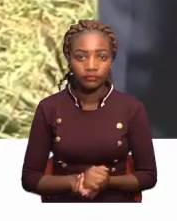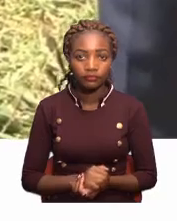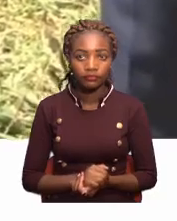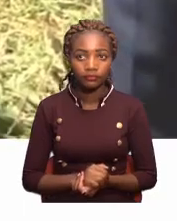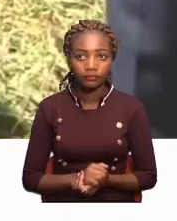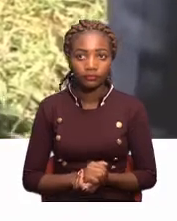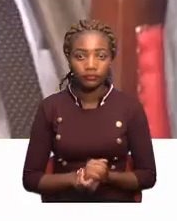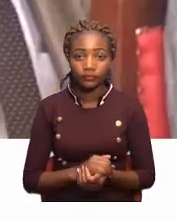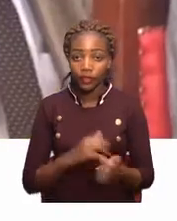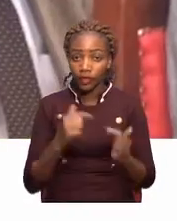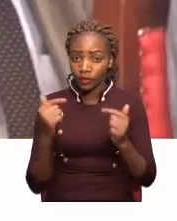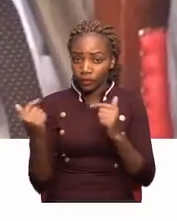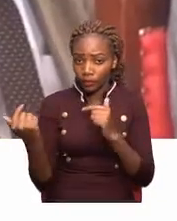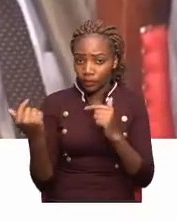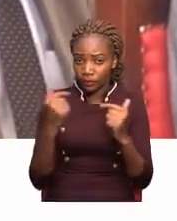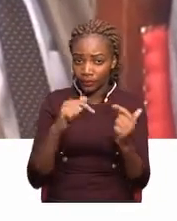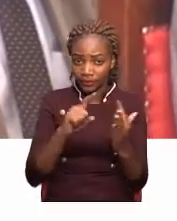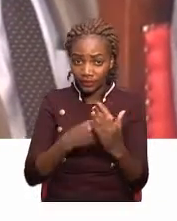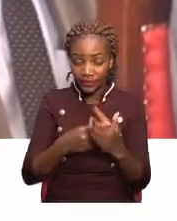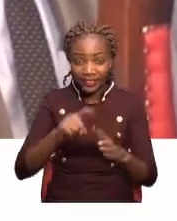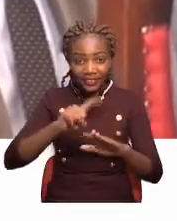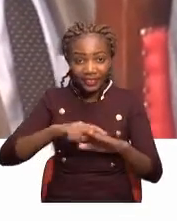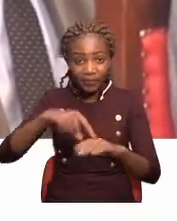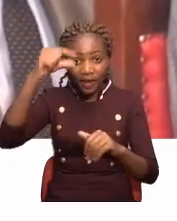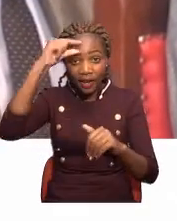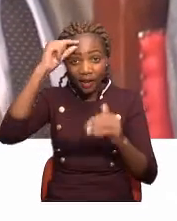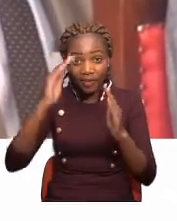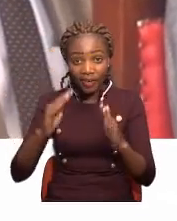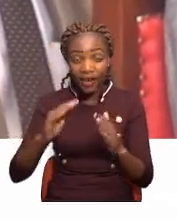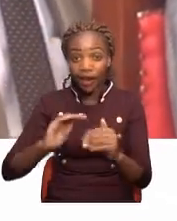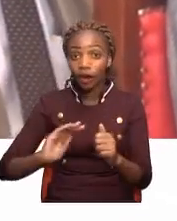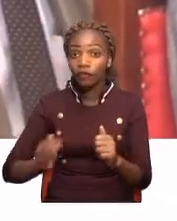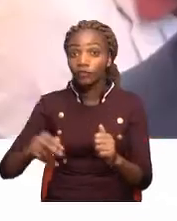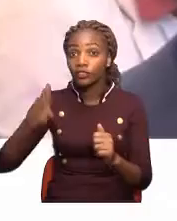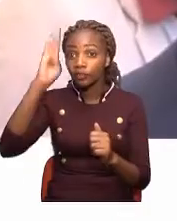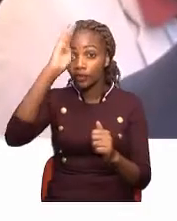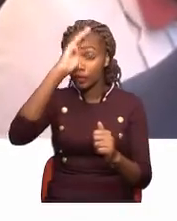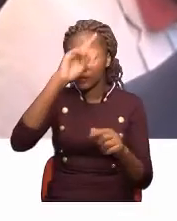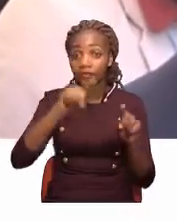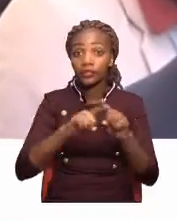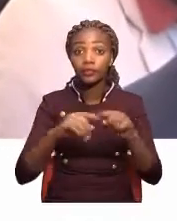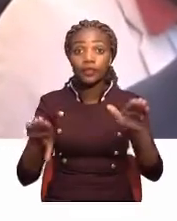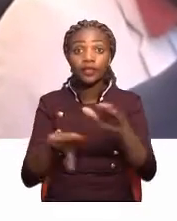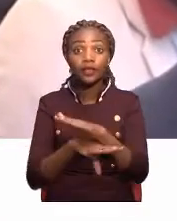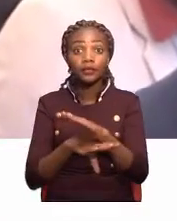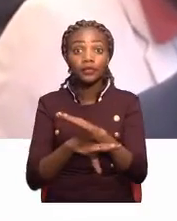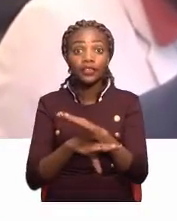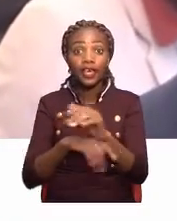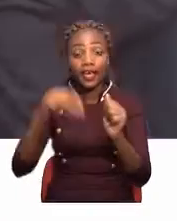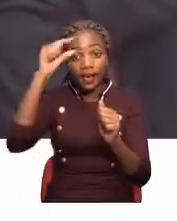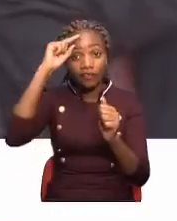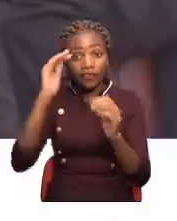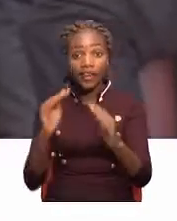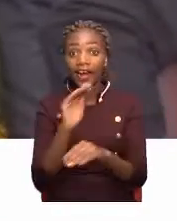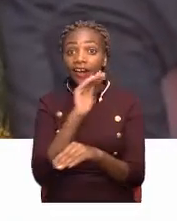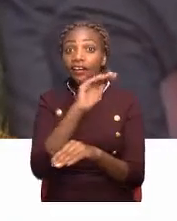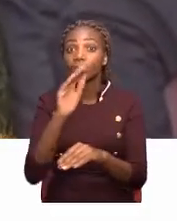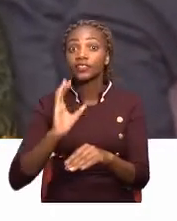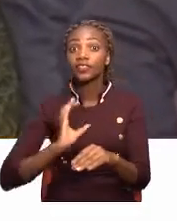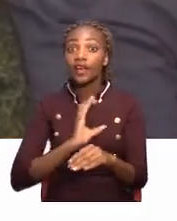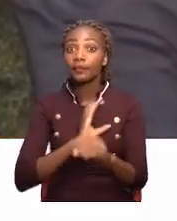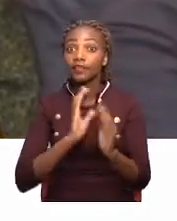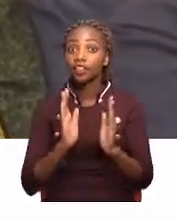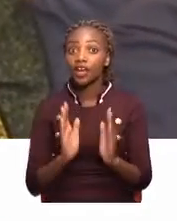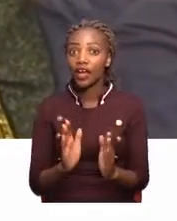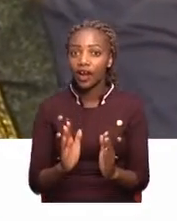Tofauti ilizuka baada ya gavana wa kaunti ya Bungoma Wycliffe Wangamati na naibu wake Charles Ngomee kumtaka kamishna wa kaunti ya Bungoma Abdi